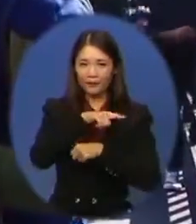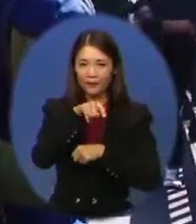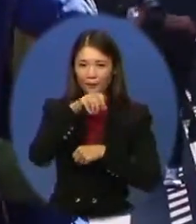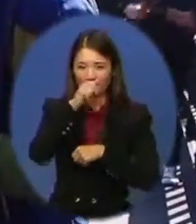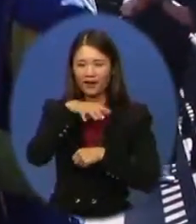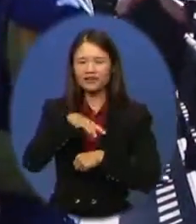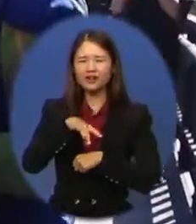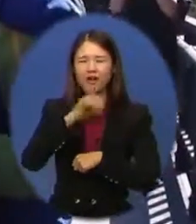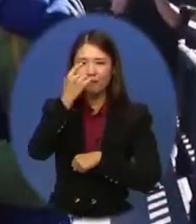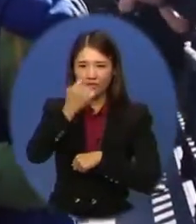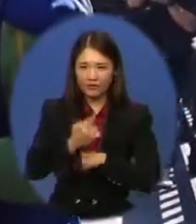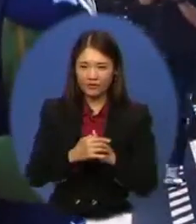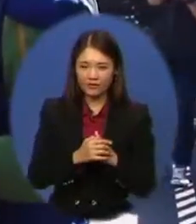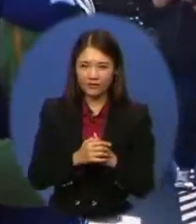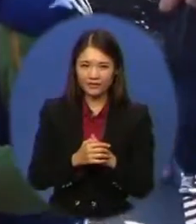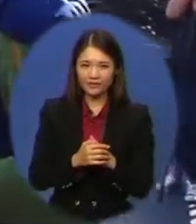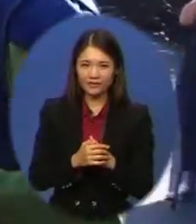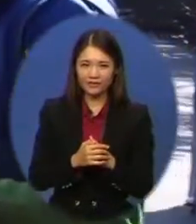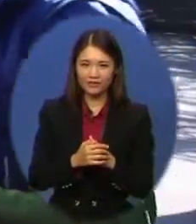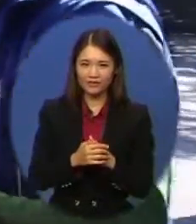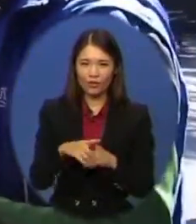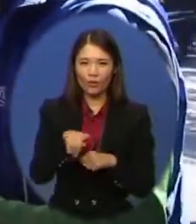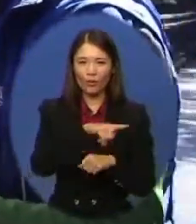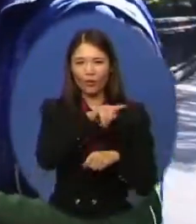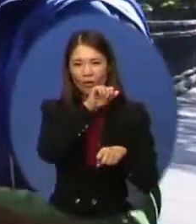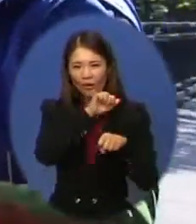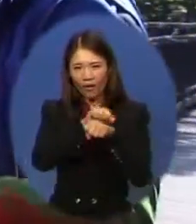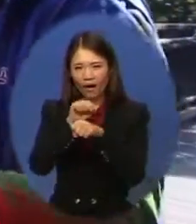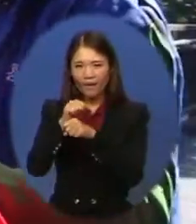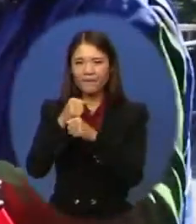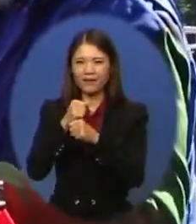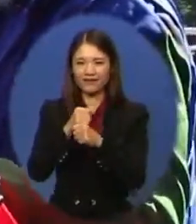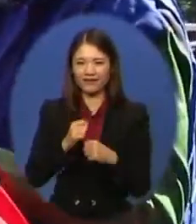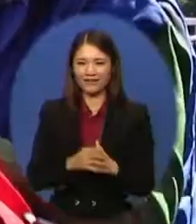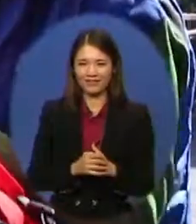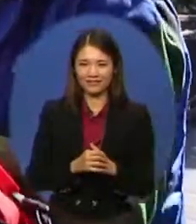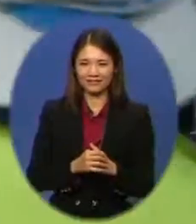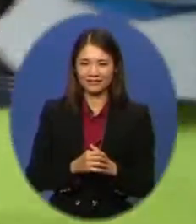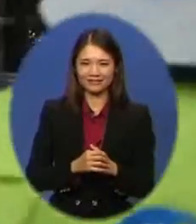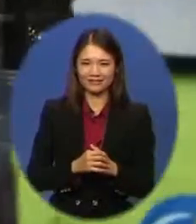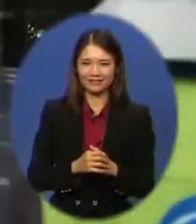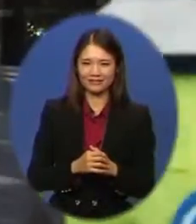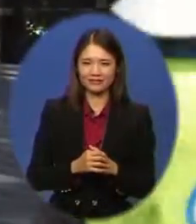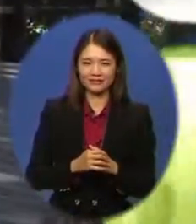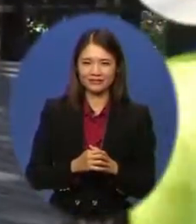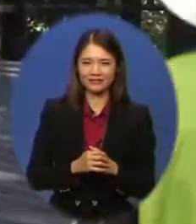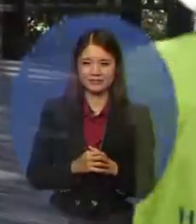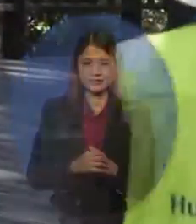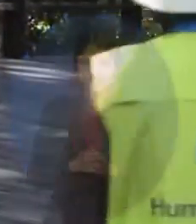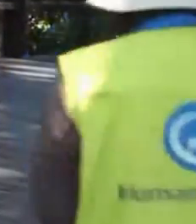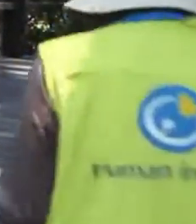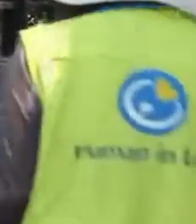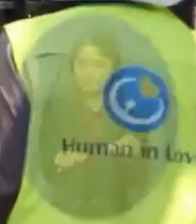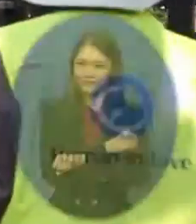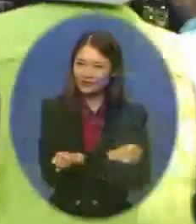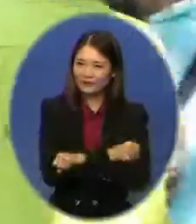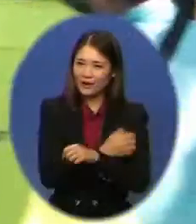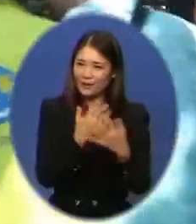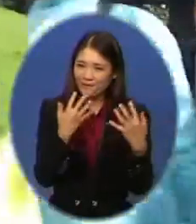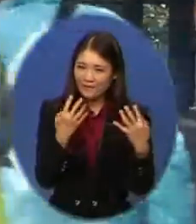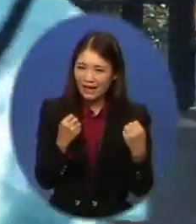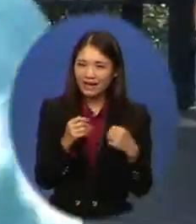처음 와봤어요. 여기. 아니 이렇게 잘 해놨는 줄 몰랐네. 이렇게 잘 해줄 몰랐네요. 수고하셨습니다.